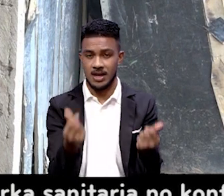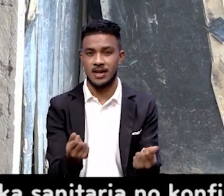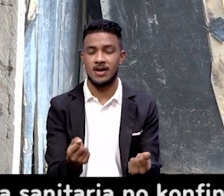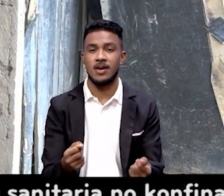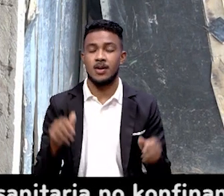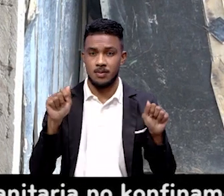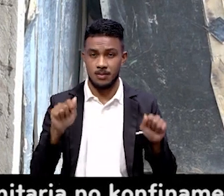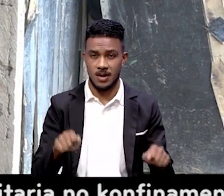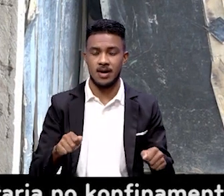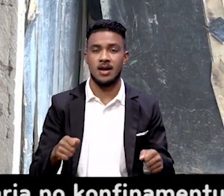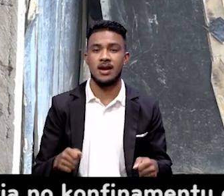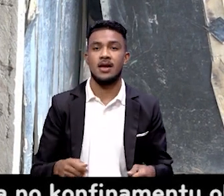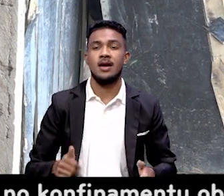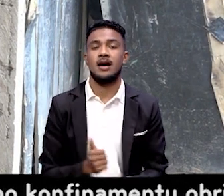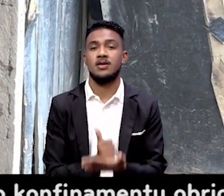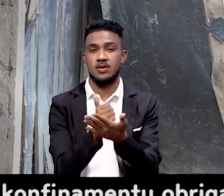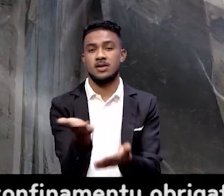ba vida siran en tolo nian.